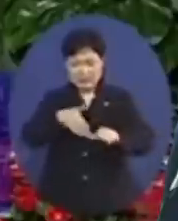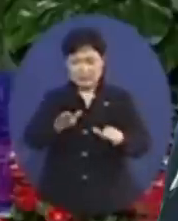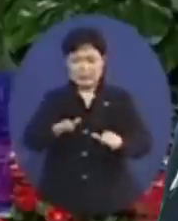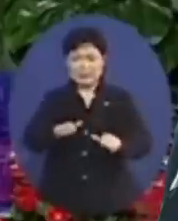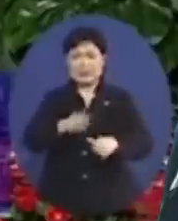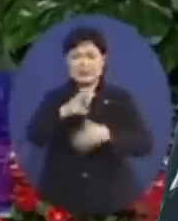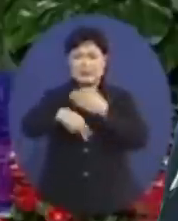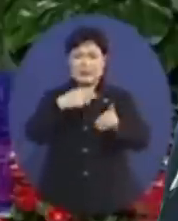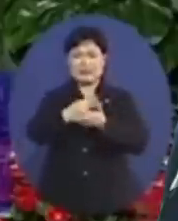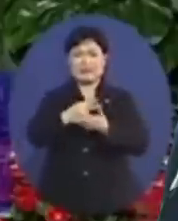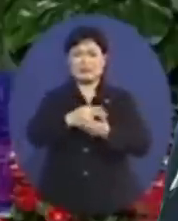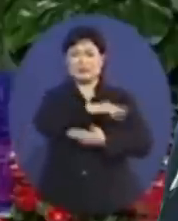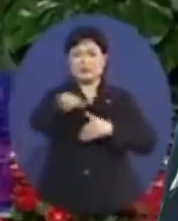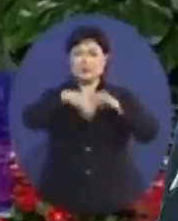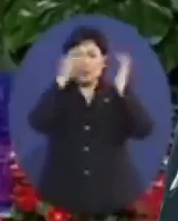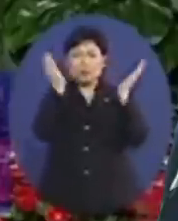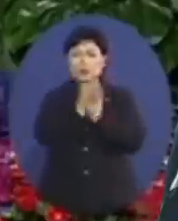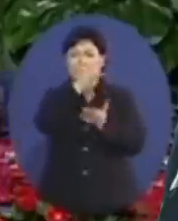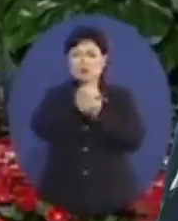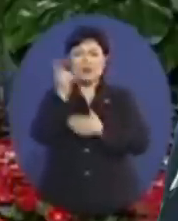죄악을 그에게 담당시켰다.